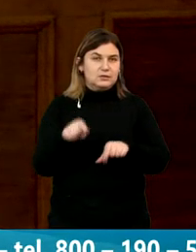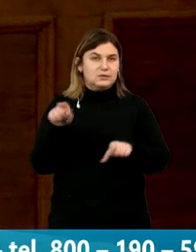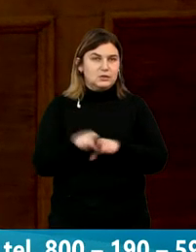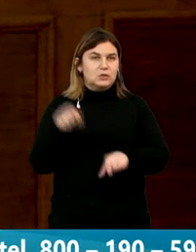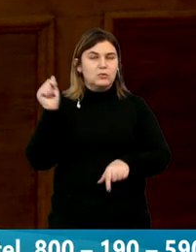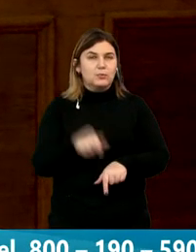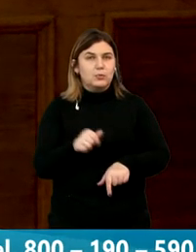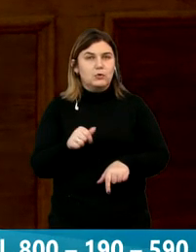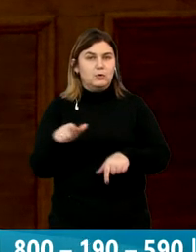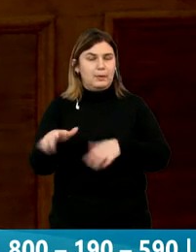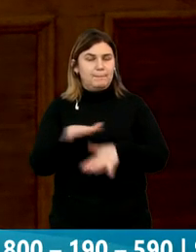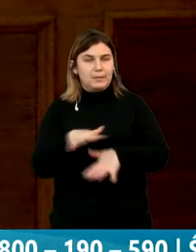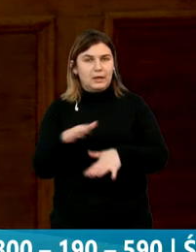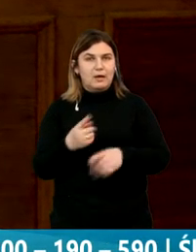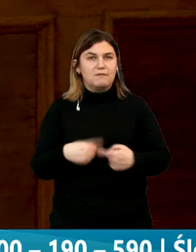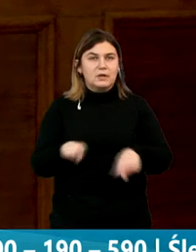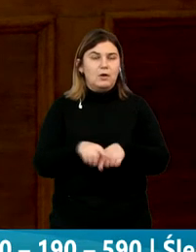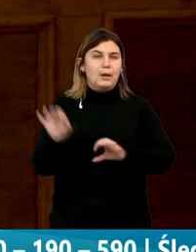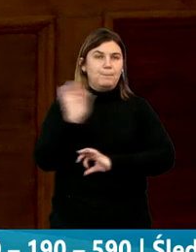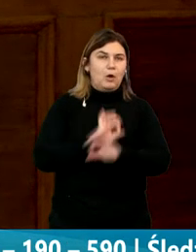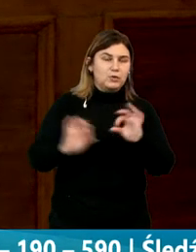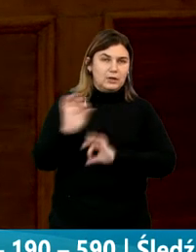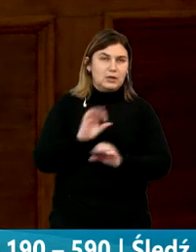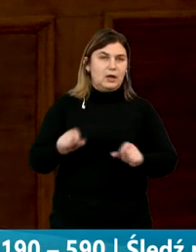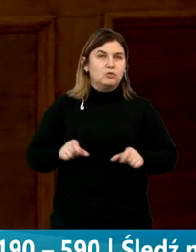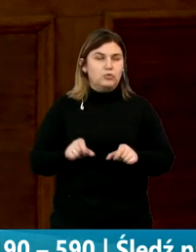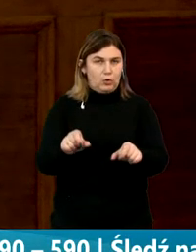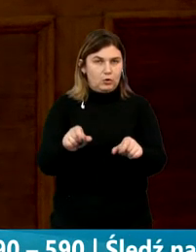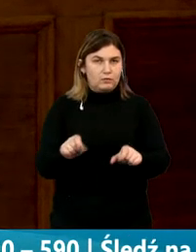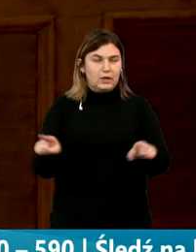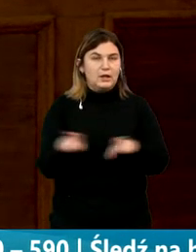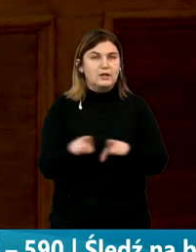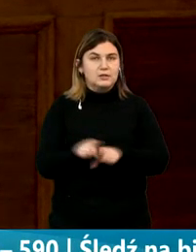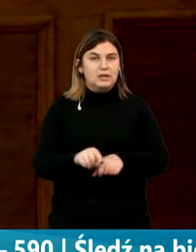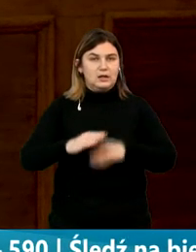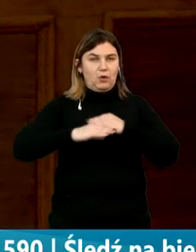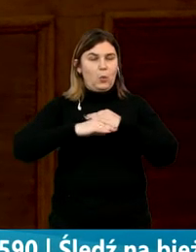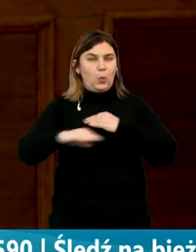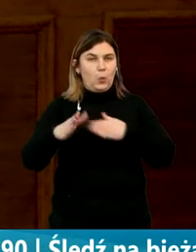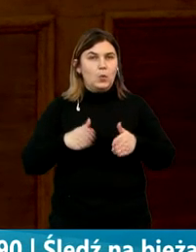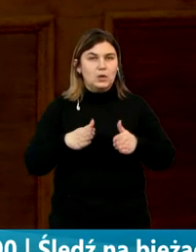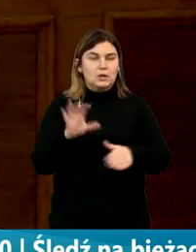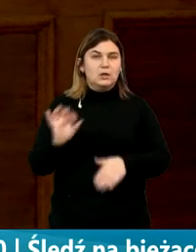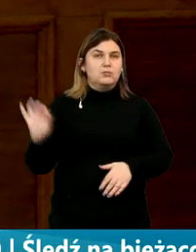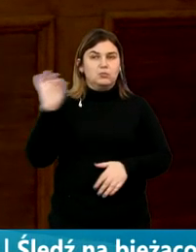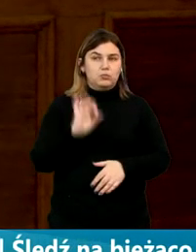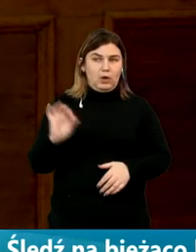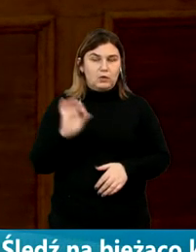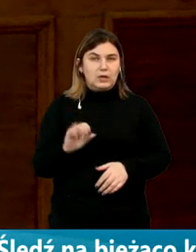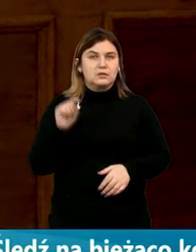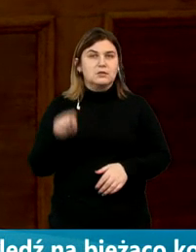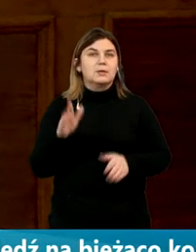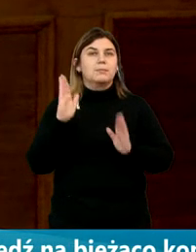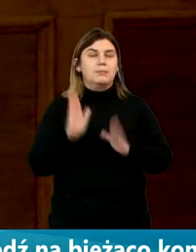pewnych miejscach dokonać modernizacji torowisk, ale też i nawierzchni ulic. I przy okazji tego będziemy